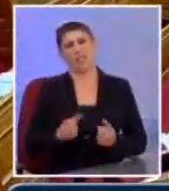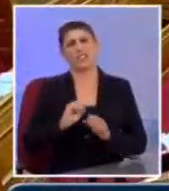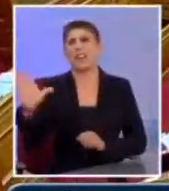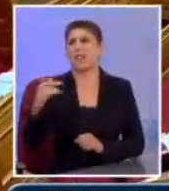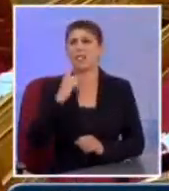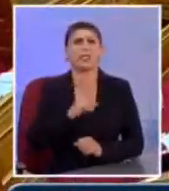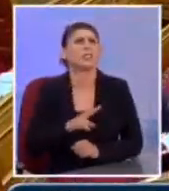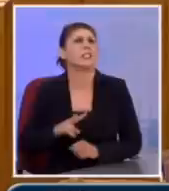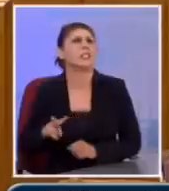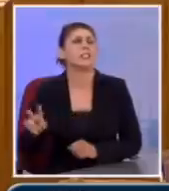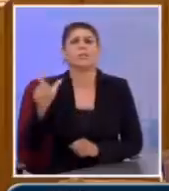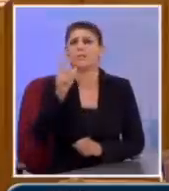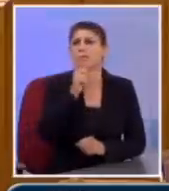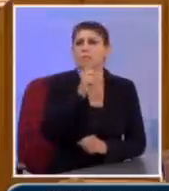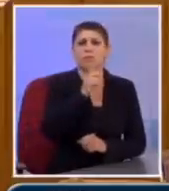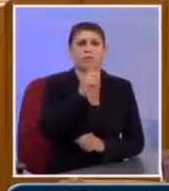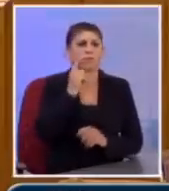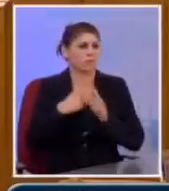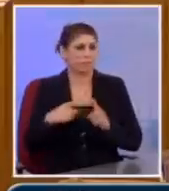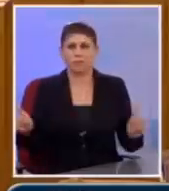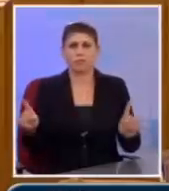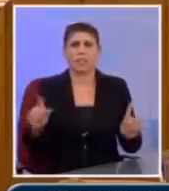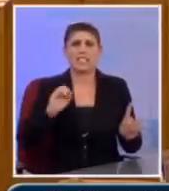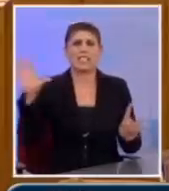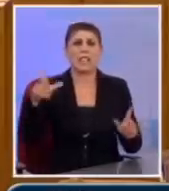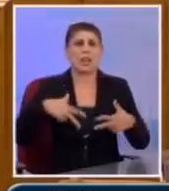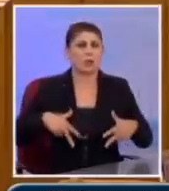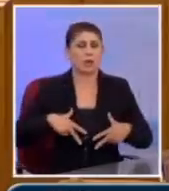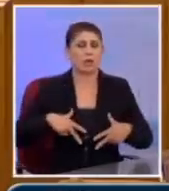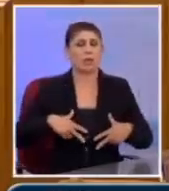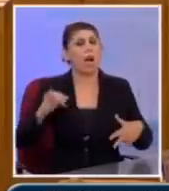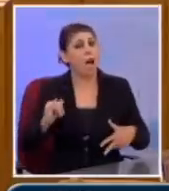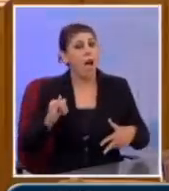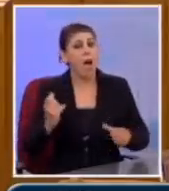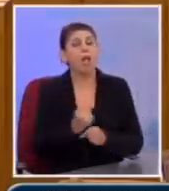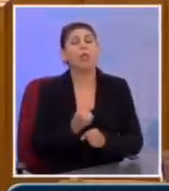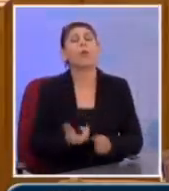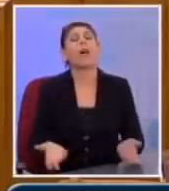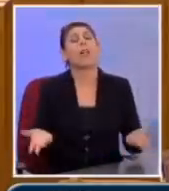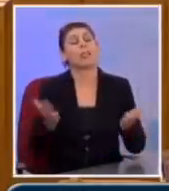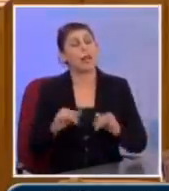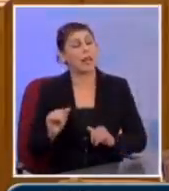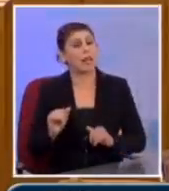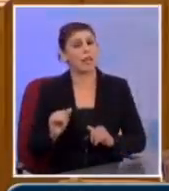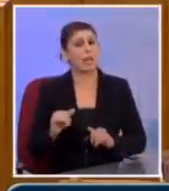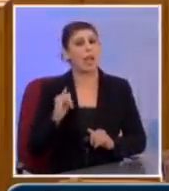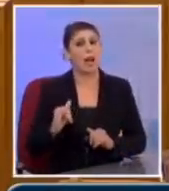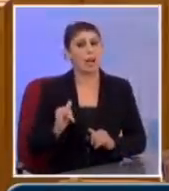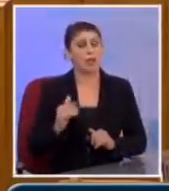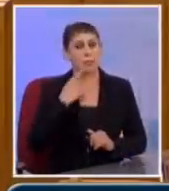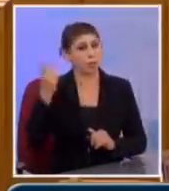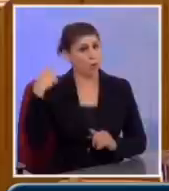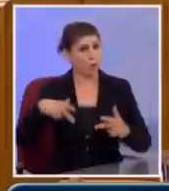ξένα. Έτσι, ακόμα και όταν δεν έχουν δουλειά, ακόμα και όταν κινδυνεύανε με την